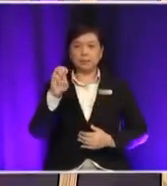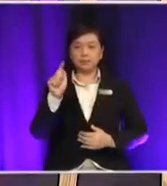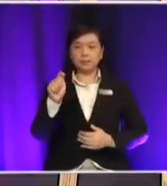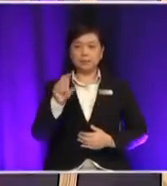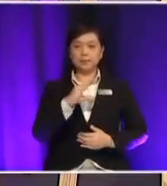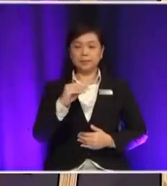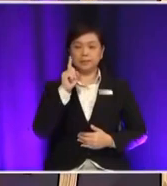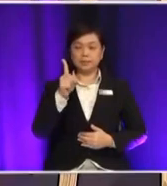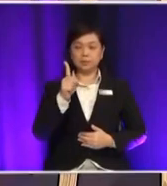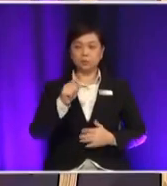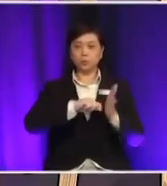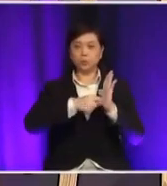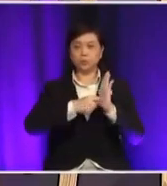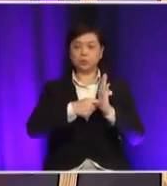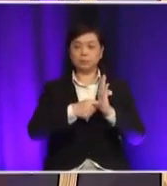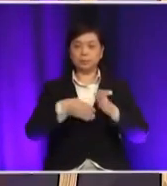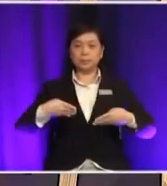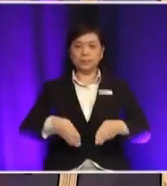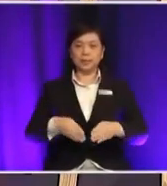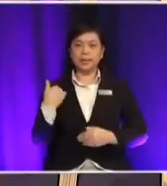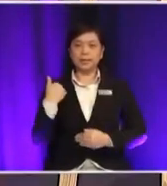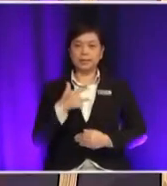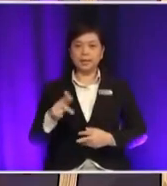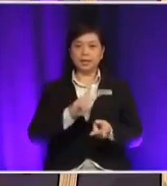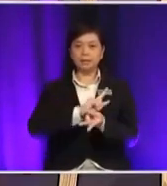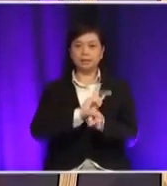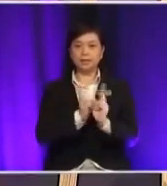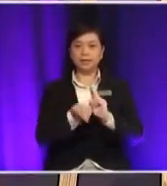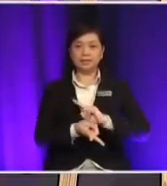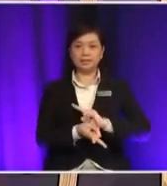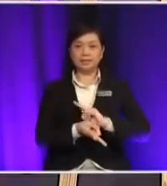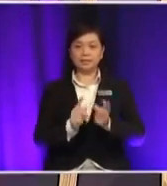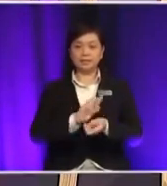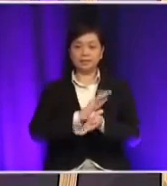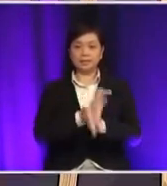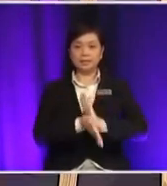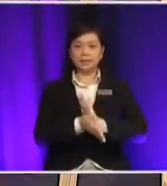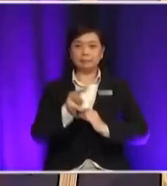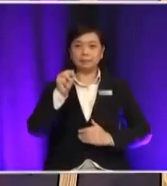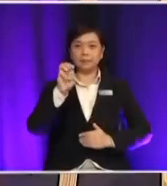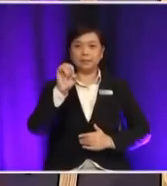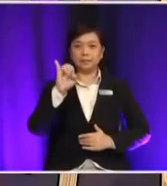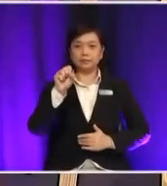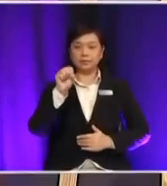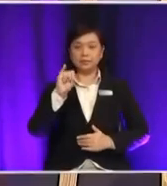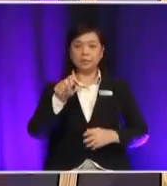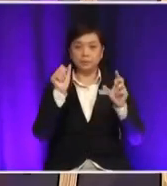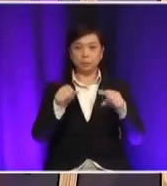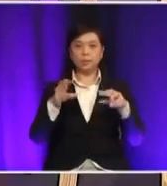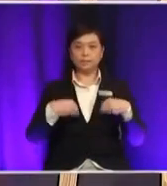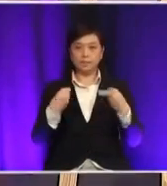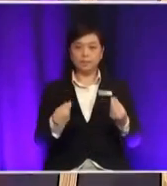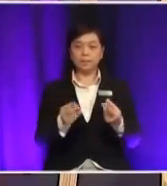daripada kunci pembiakan seks ini adalah variasi betul meiosis mampu memberikan bariasi yang kita perlukan untuk